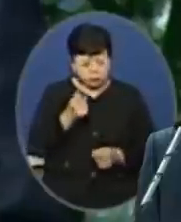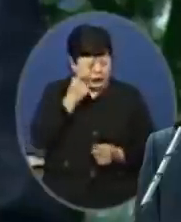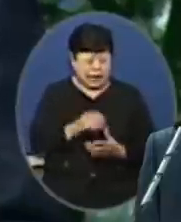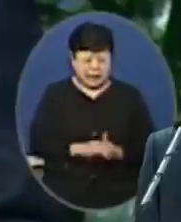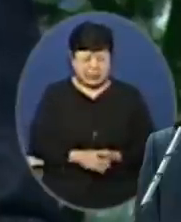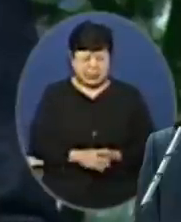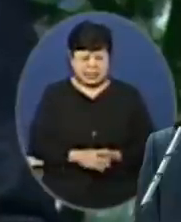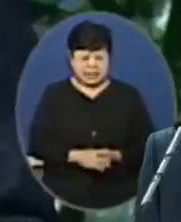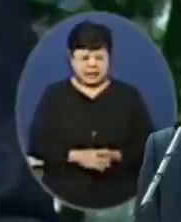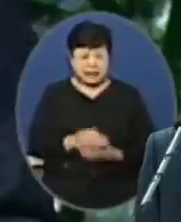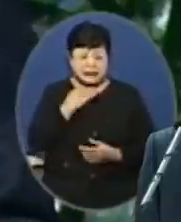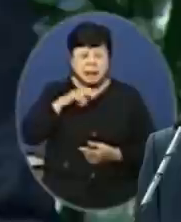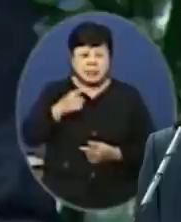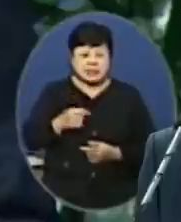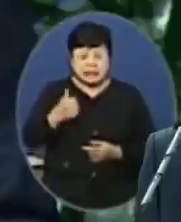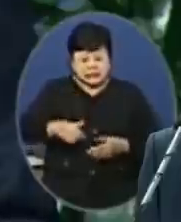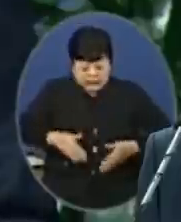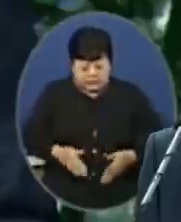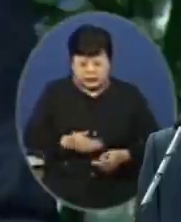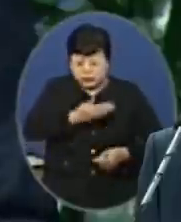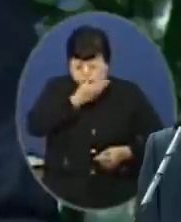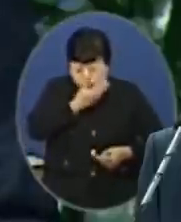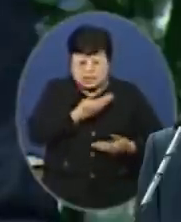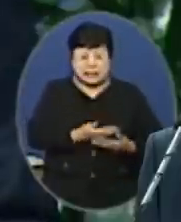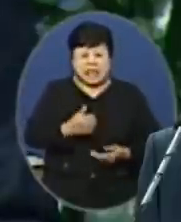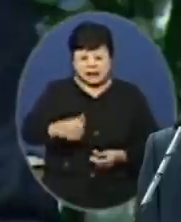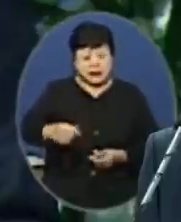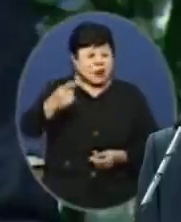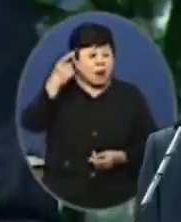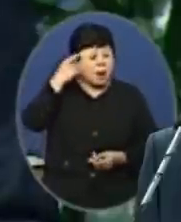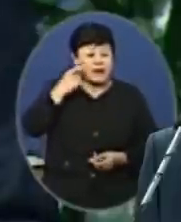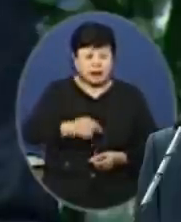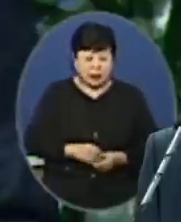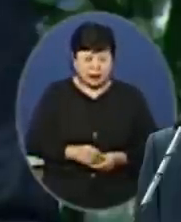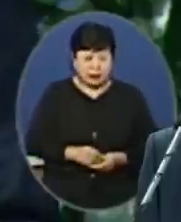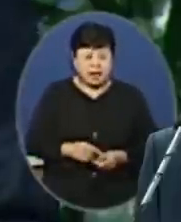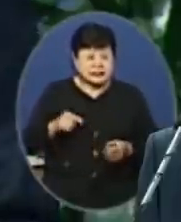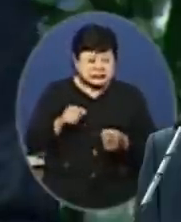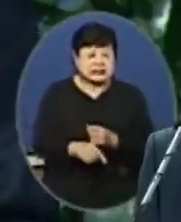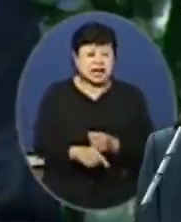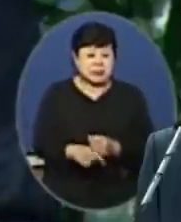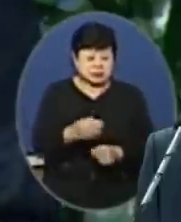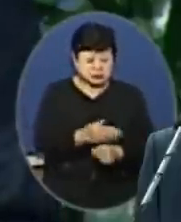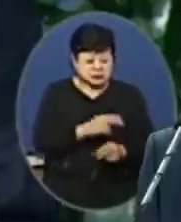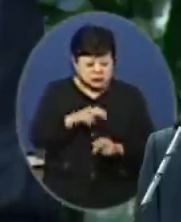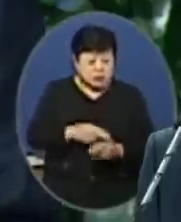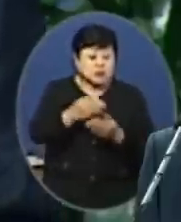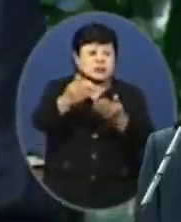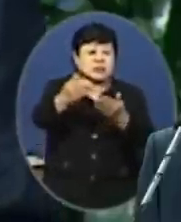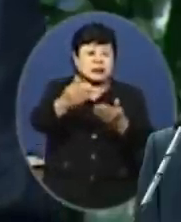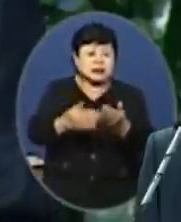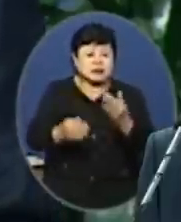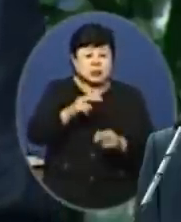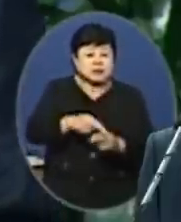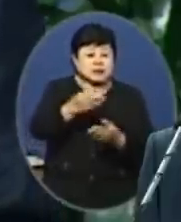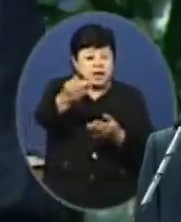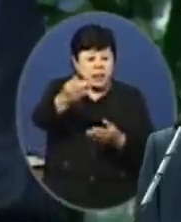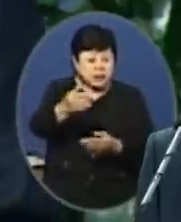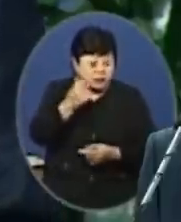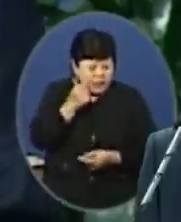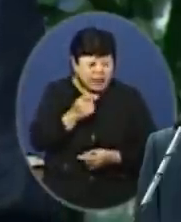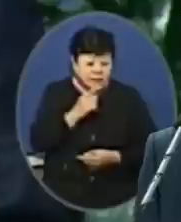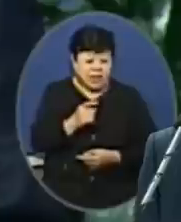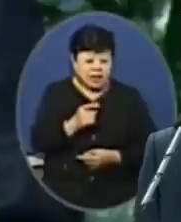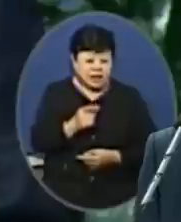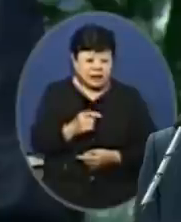없습니다. 100살에 난 아들을 어떻게 내가 잡아서 제물로 드립니까? 그렇게 말했을 것입니다.